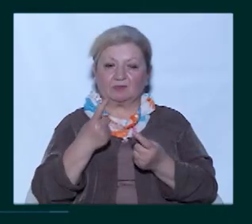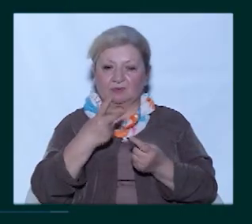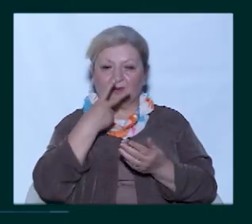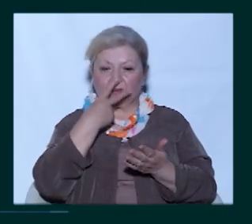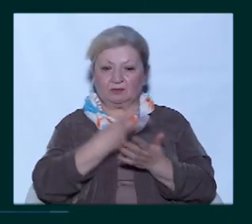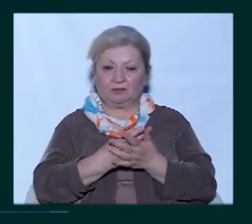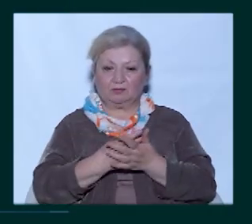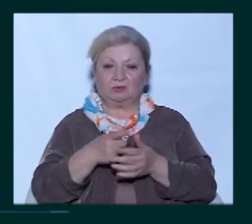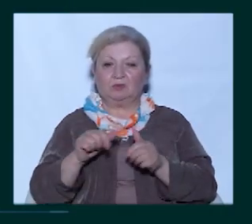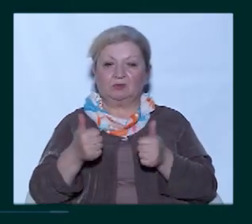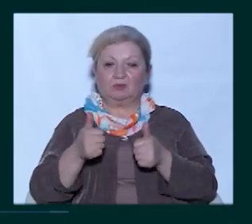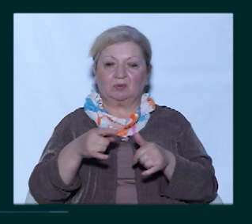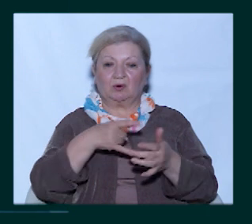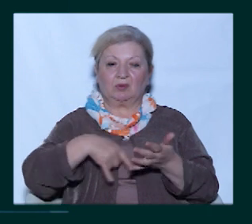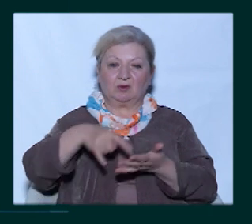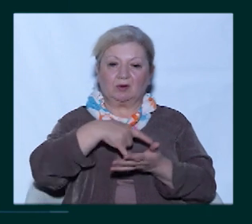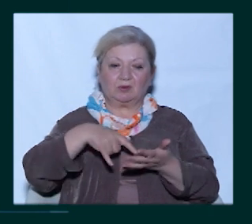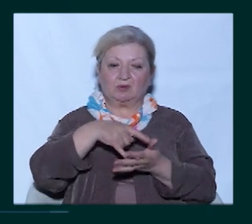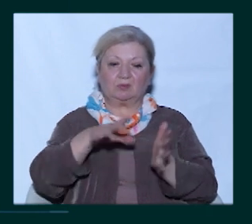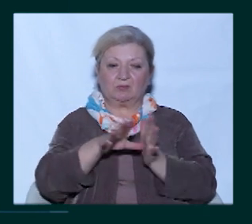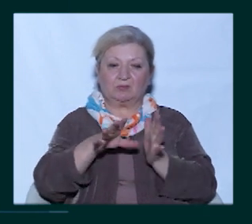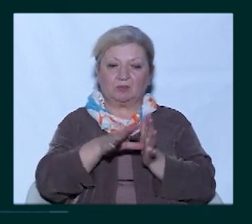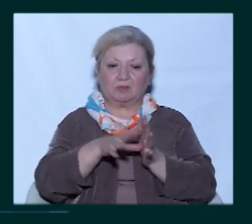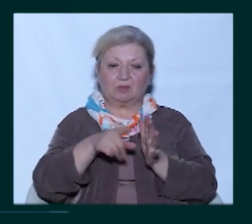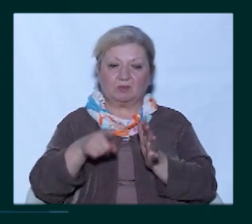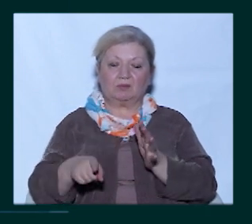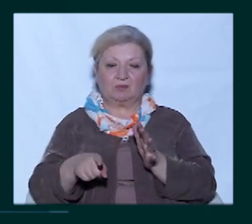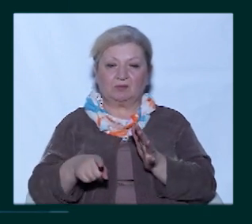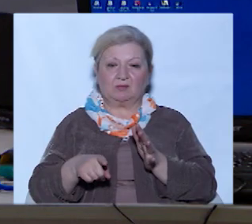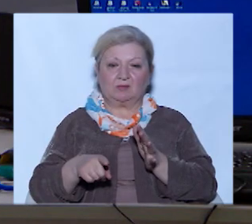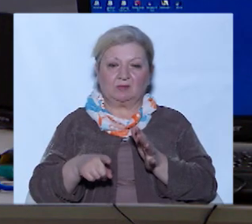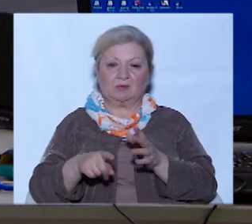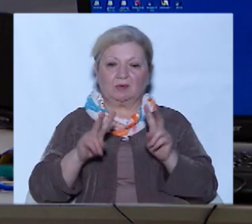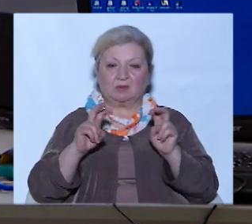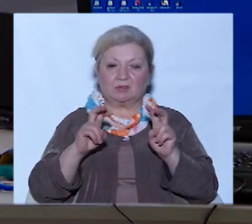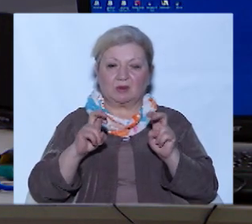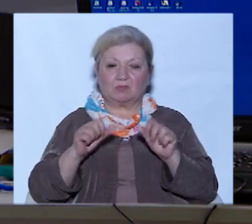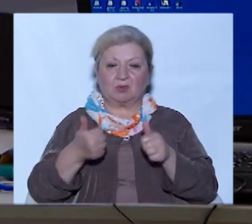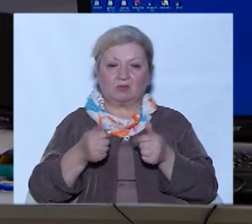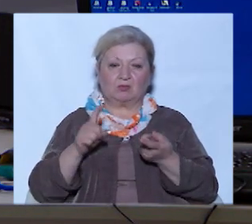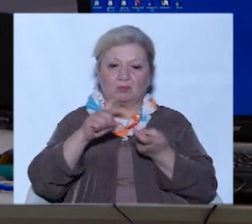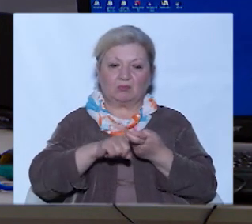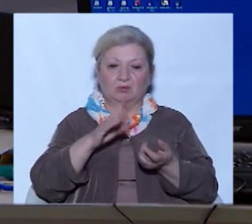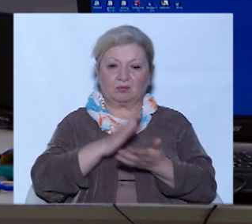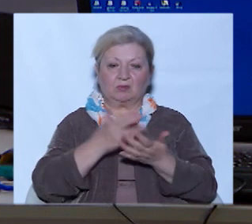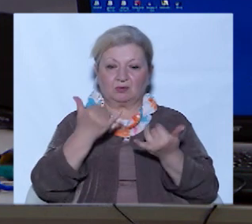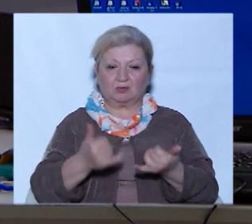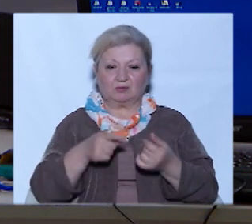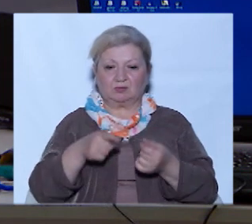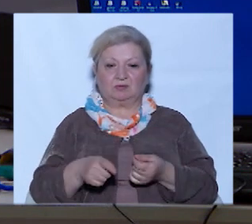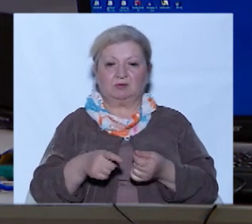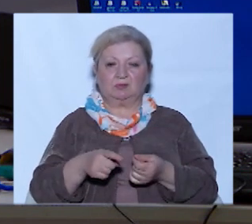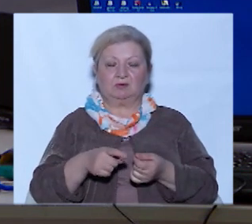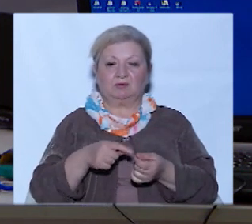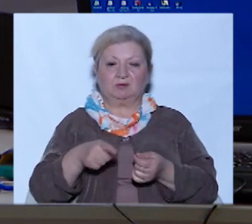კიდევ ერთი გამოყენება ვნახოთ. როგორ არის ელექტრომაგნიტური ინდუქციის თემა დაკავშირებული, ისევ დღევანდელობს